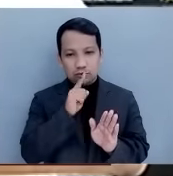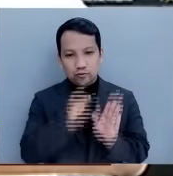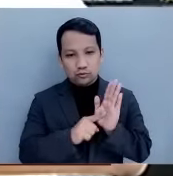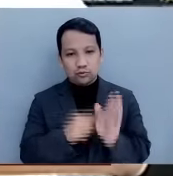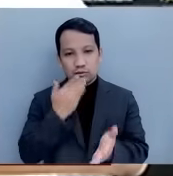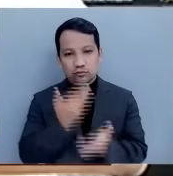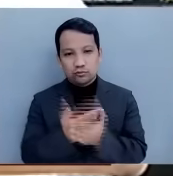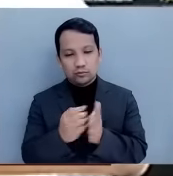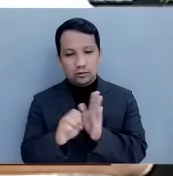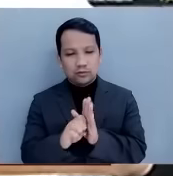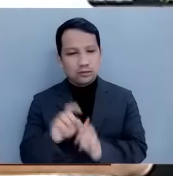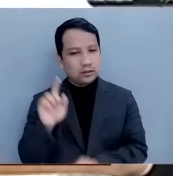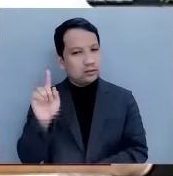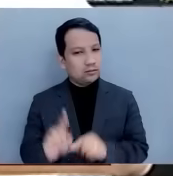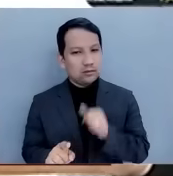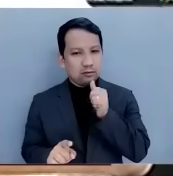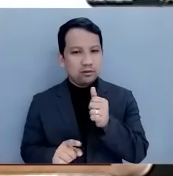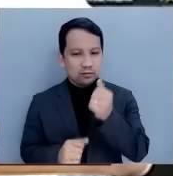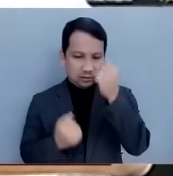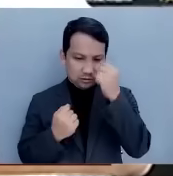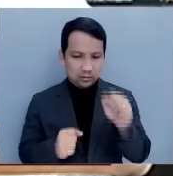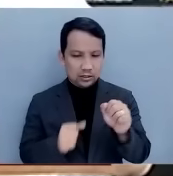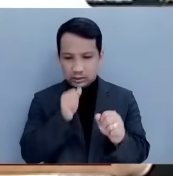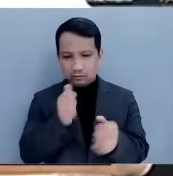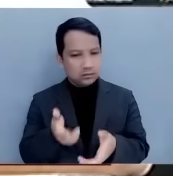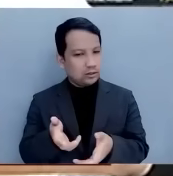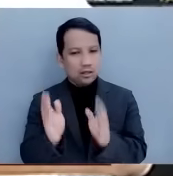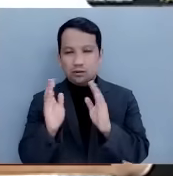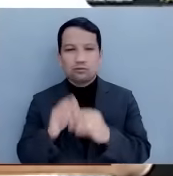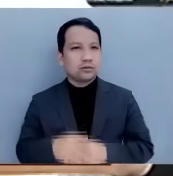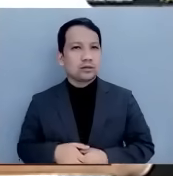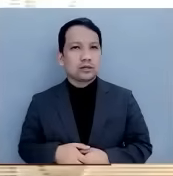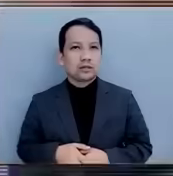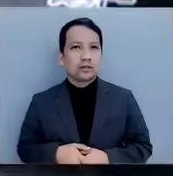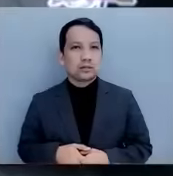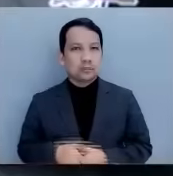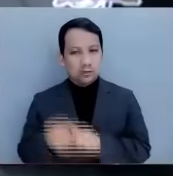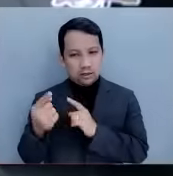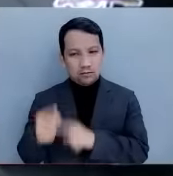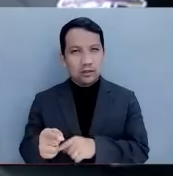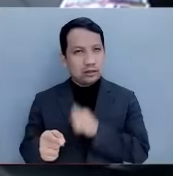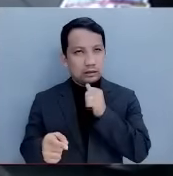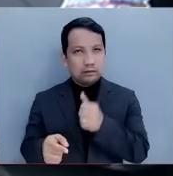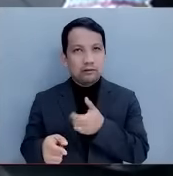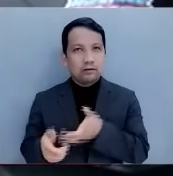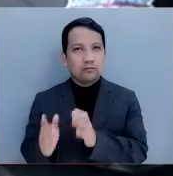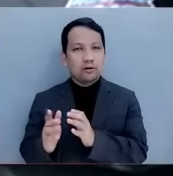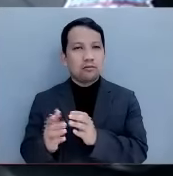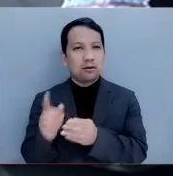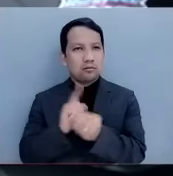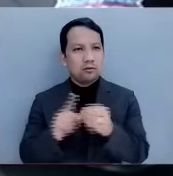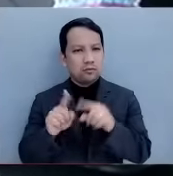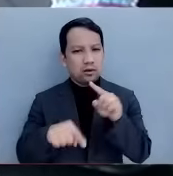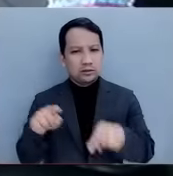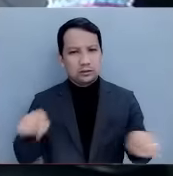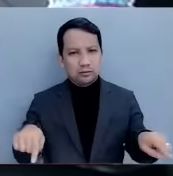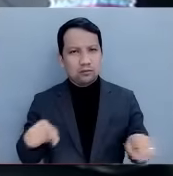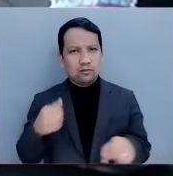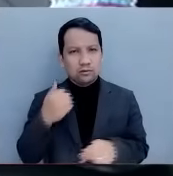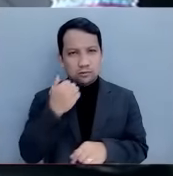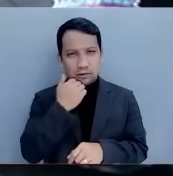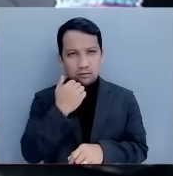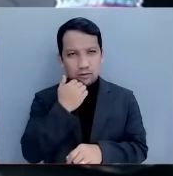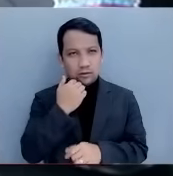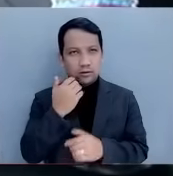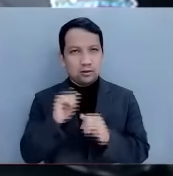So hindi po natin tinotolerate yung mga ganyang pangyayari. Bunsod ng kabi-kabilang paglabag, pati ng mismong